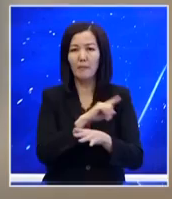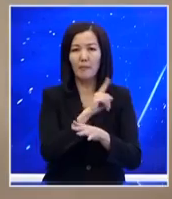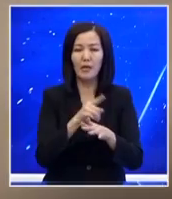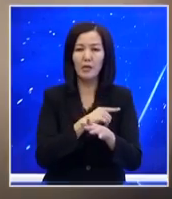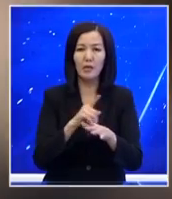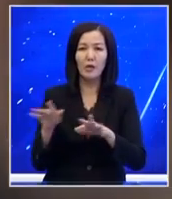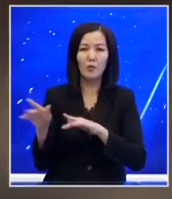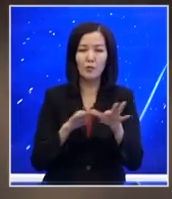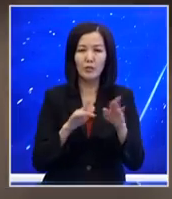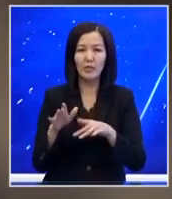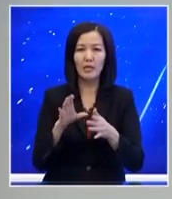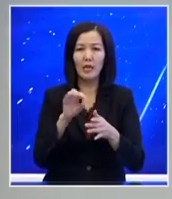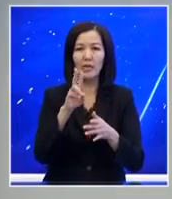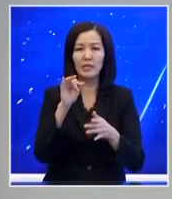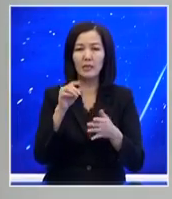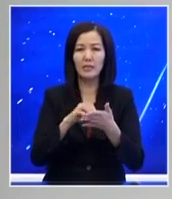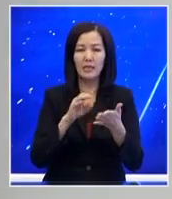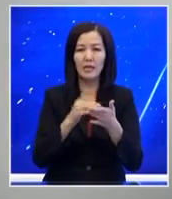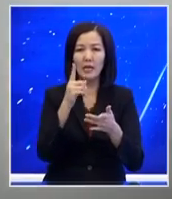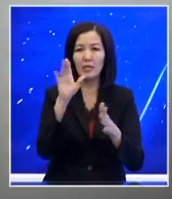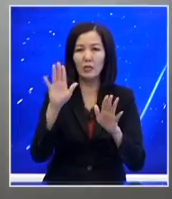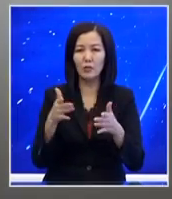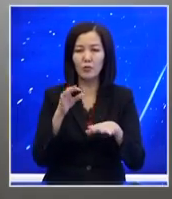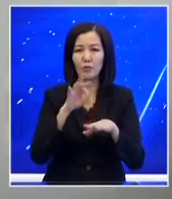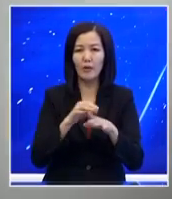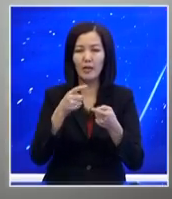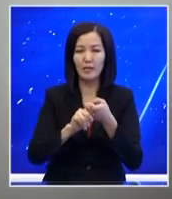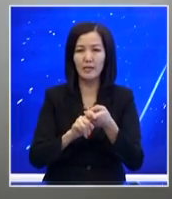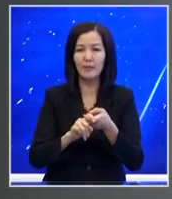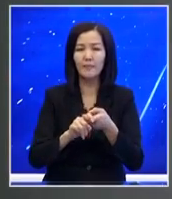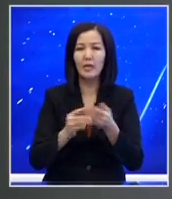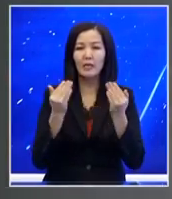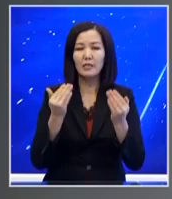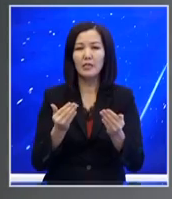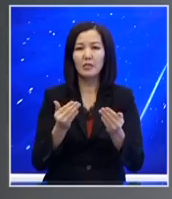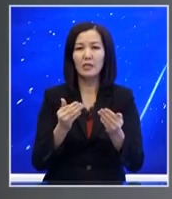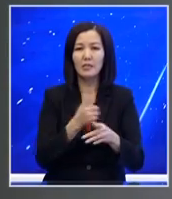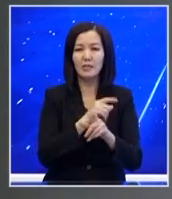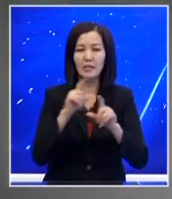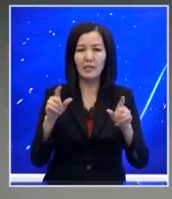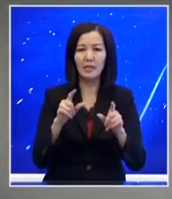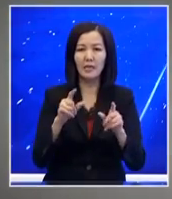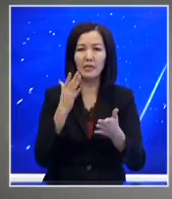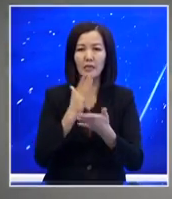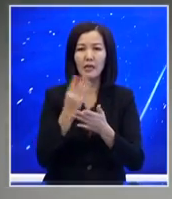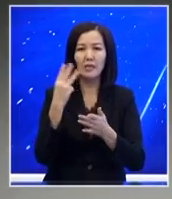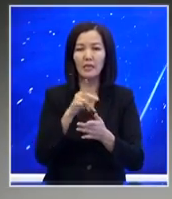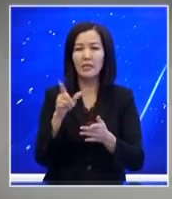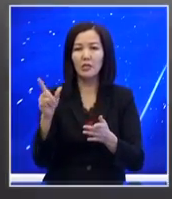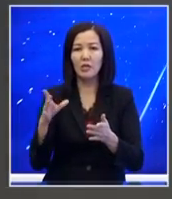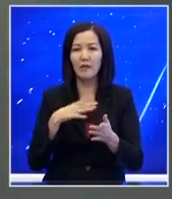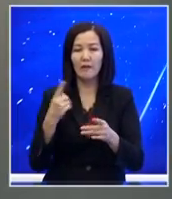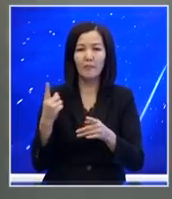усилены. Ранее в городе Исык был зарегистрирован 1 случай заболевания, в связи с чем сейчас в стационарах находится 30 человек.